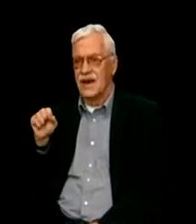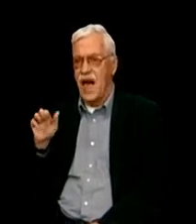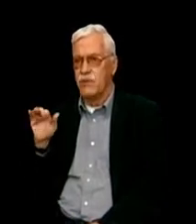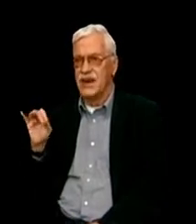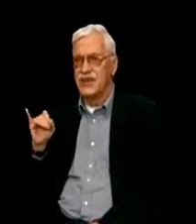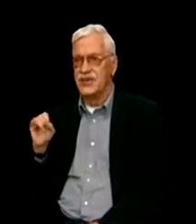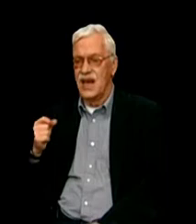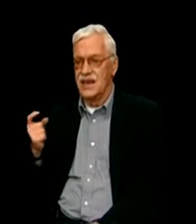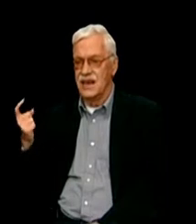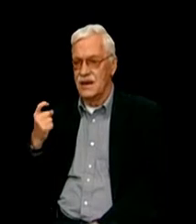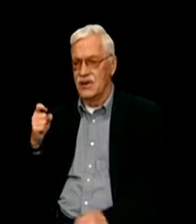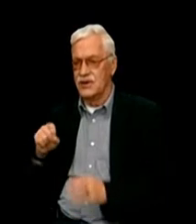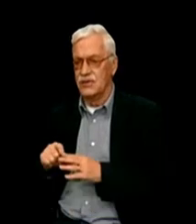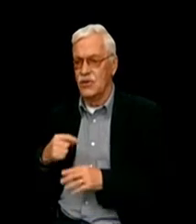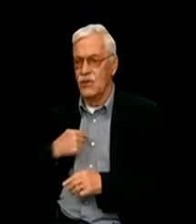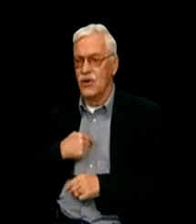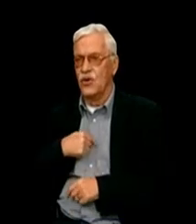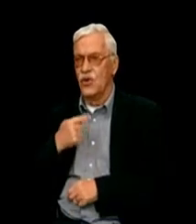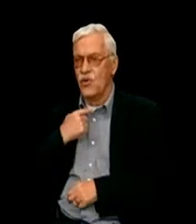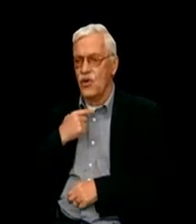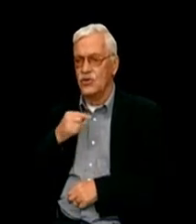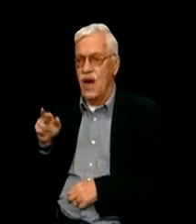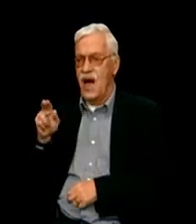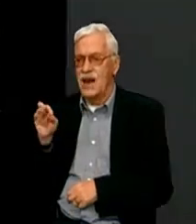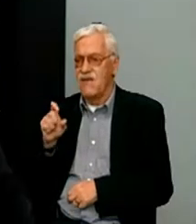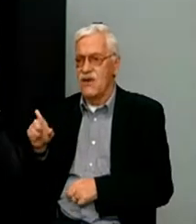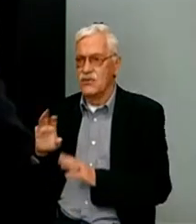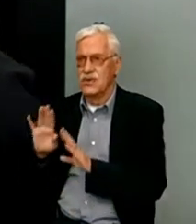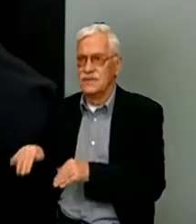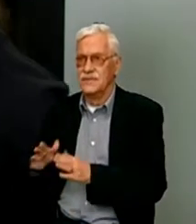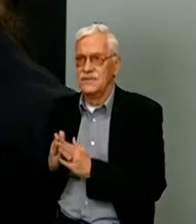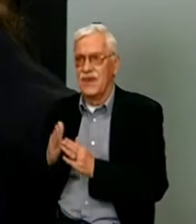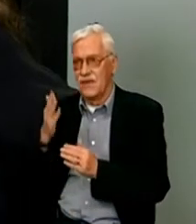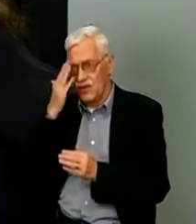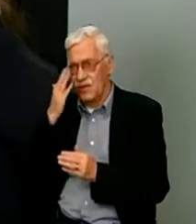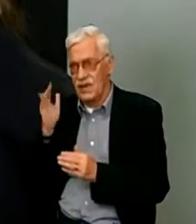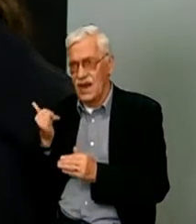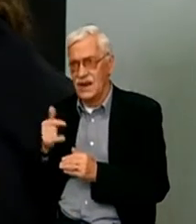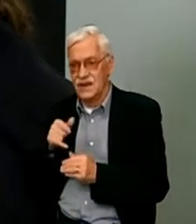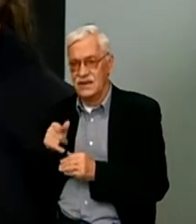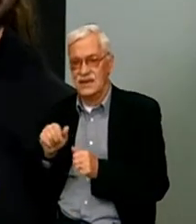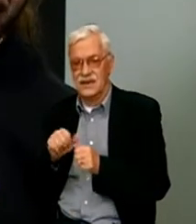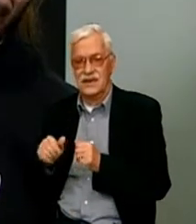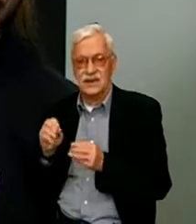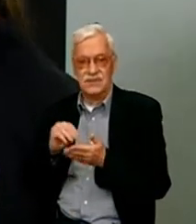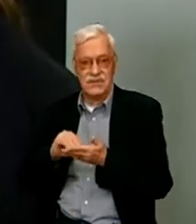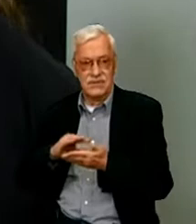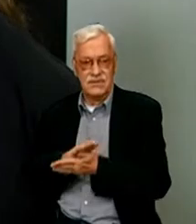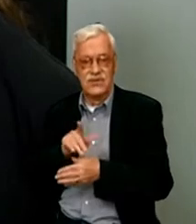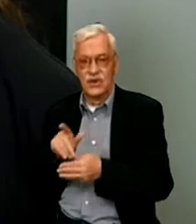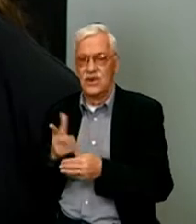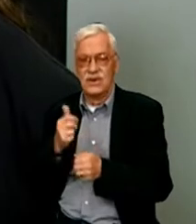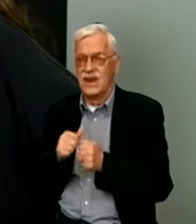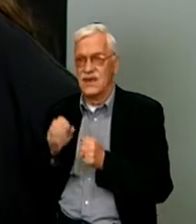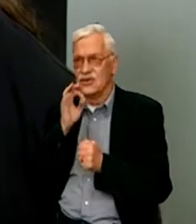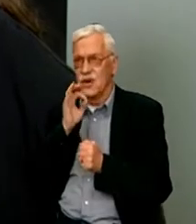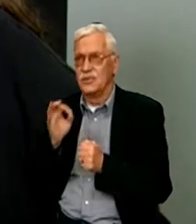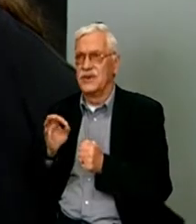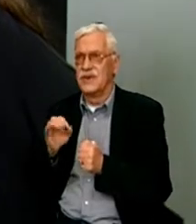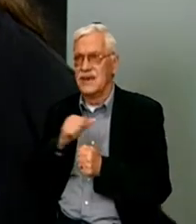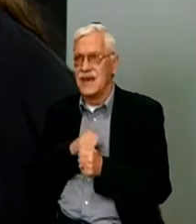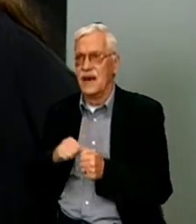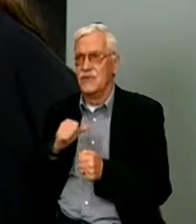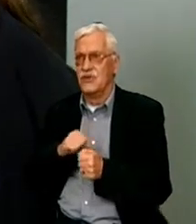mnie, do mojego głosu. Rafał, już zostawiasz książki, zapraszam. Wiadomo, że jak gdzieś się wkrada rutyna, to nie jest dobrze. To sami sobie też